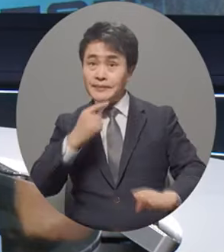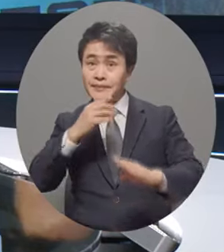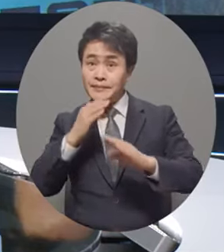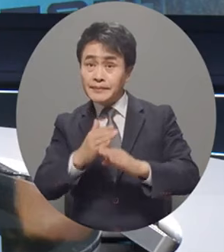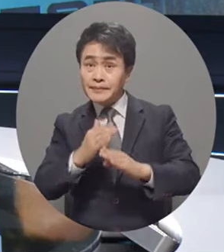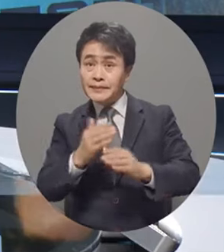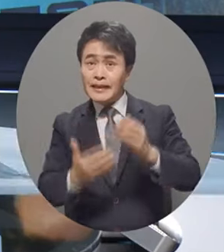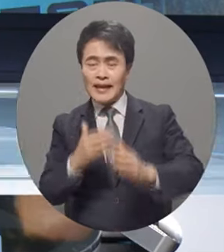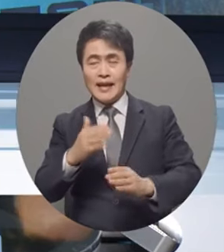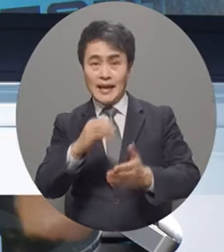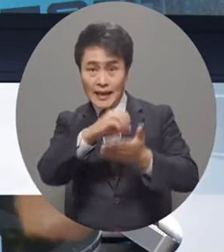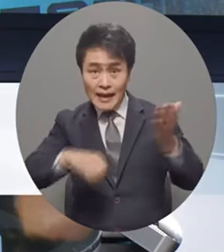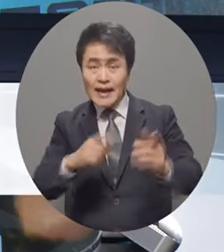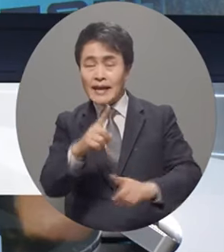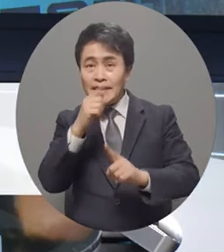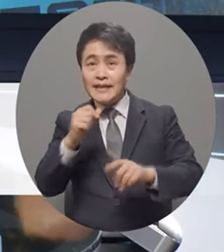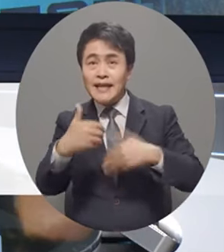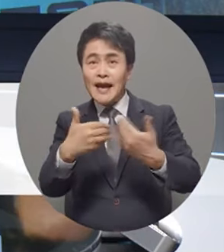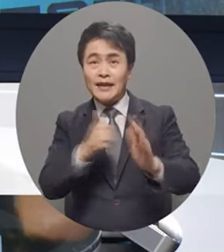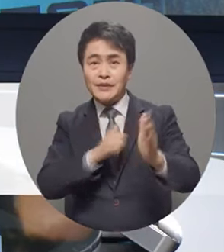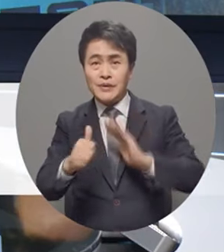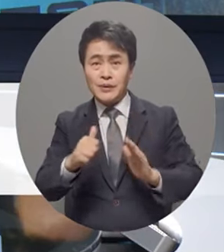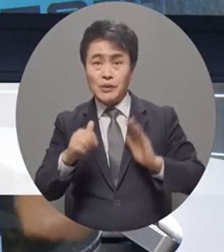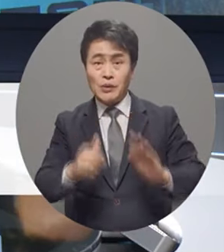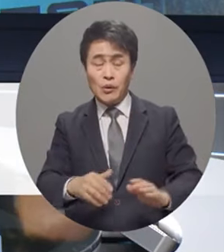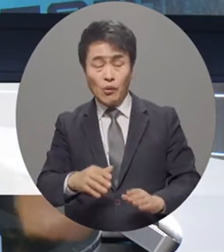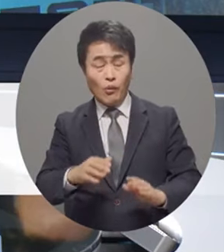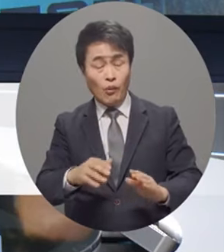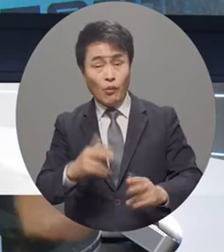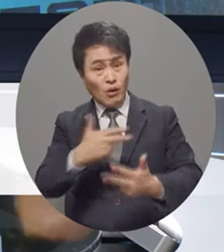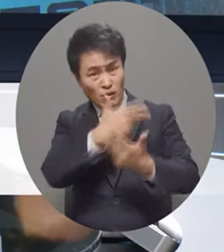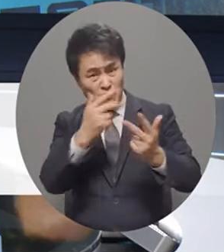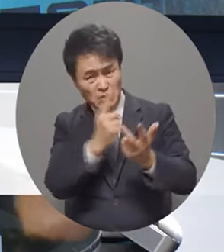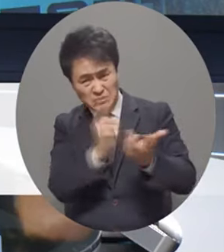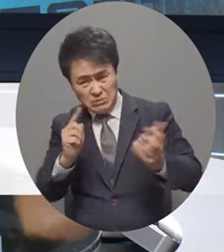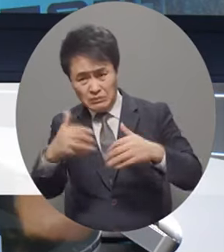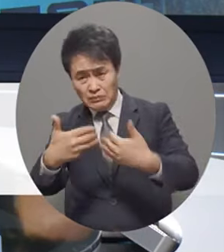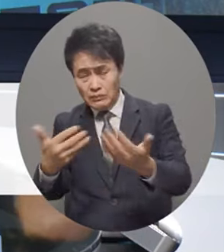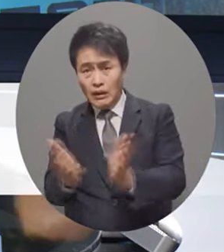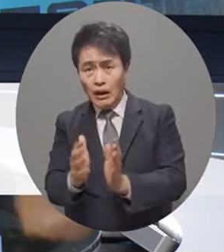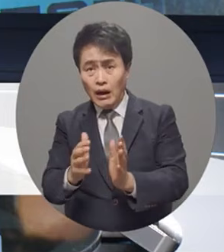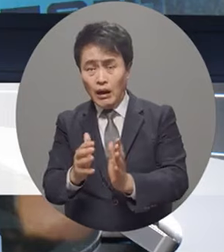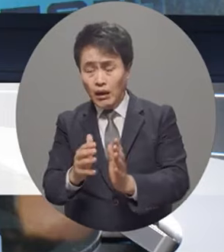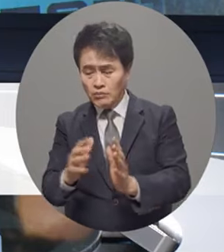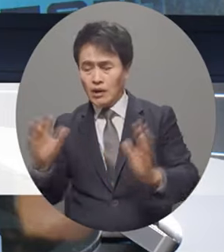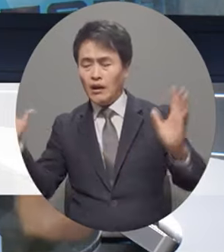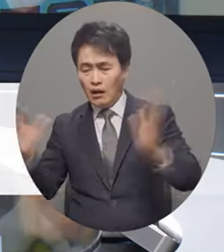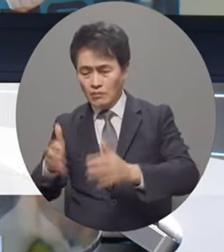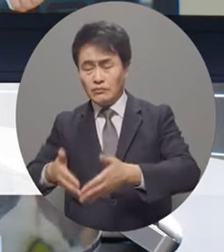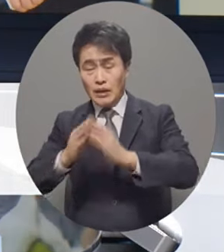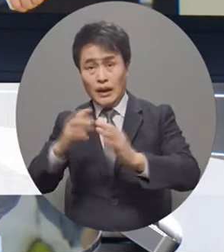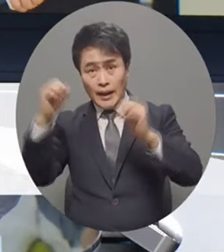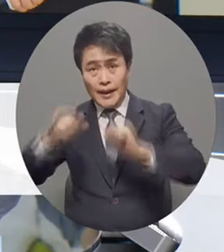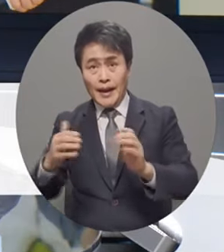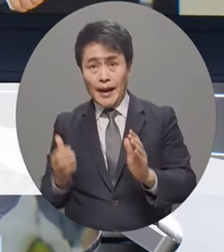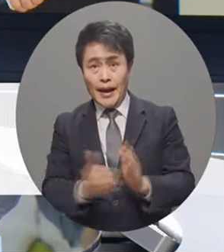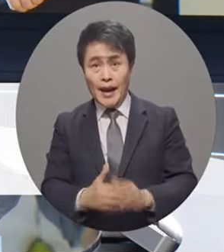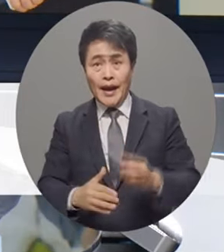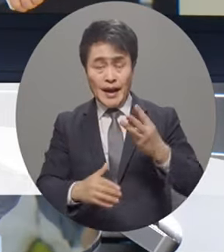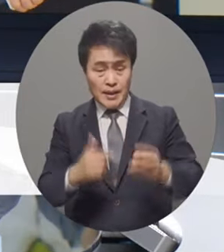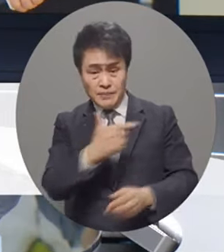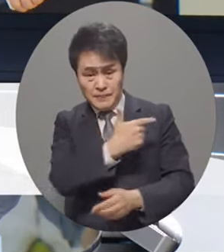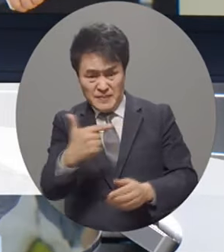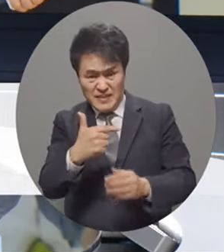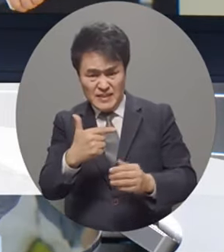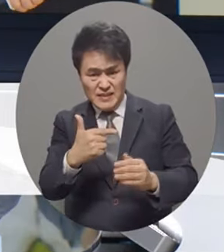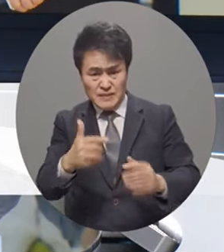민주당을 나온 이낙연 전 대표와 비명계 탈당파가 공동 창당에 합의했습니다. 이른바 제3지대 빅텐트에